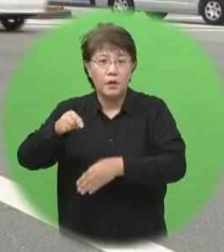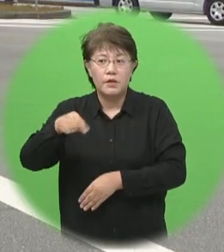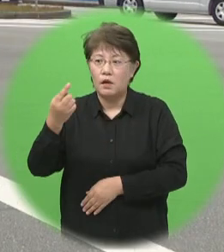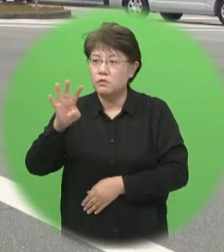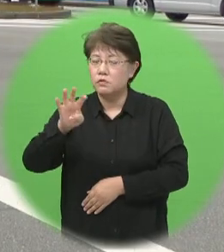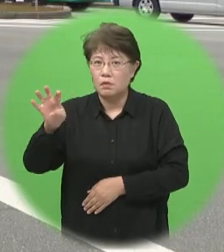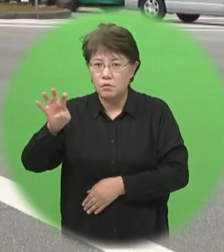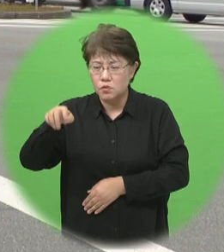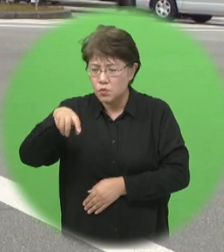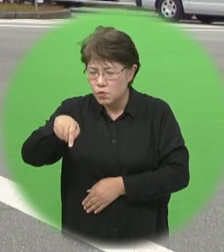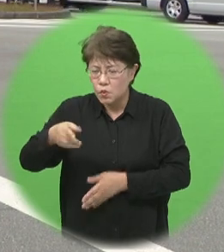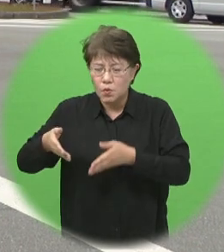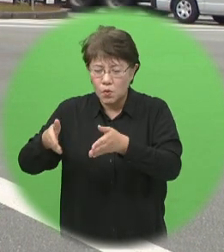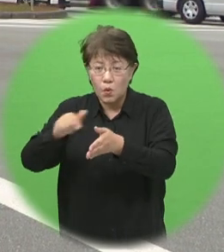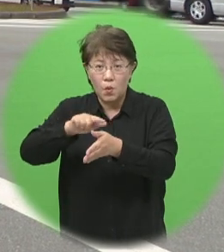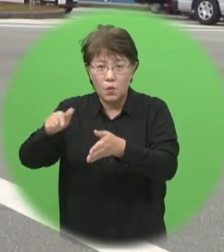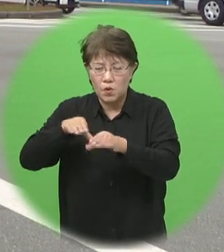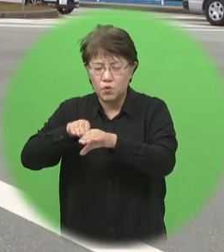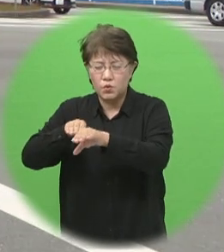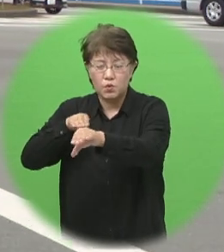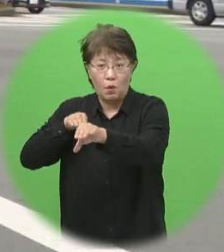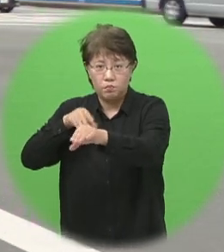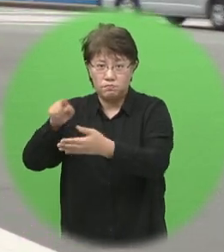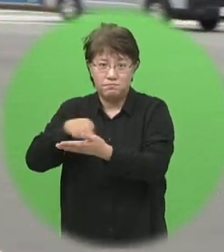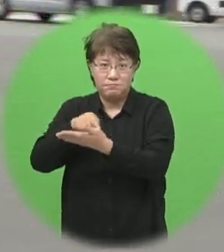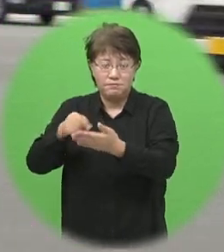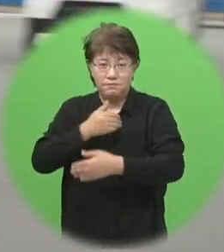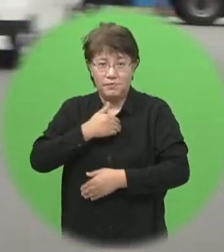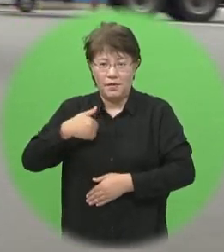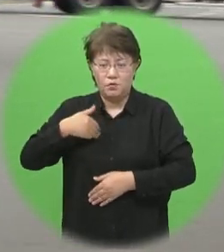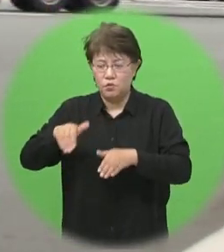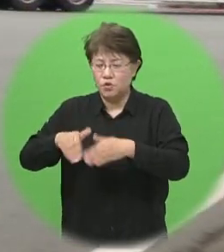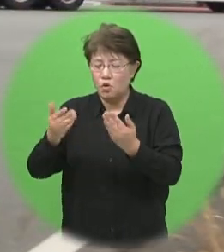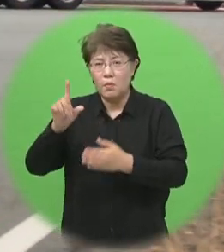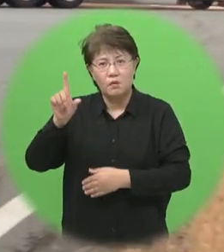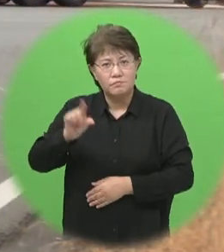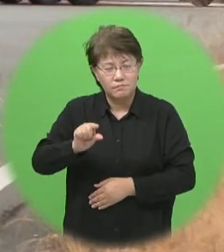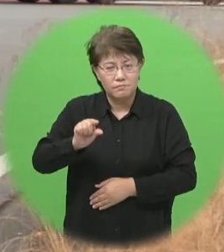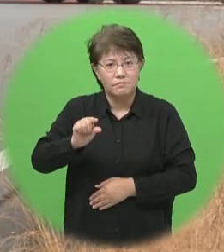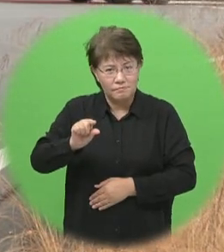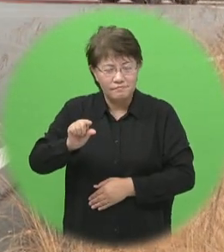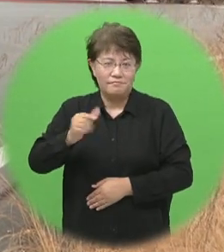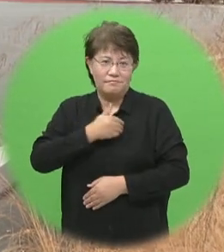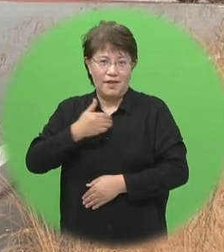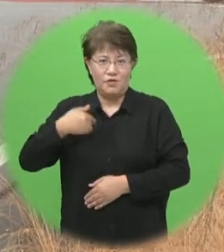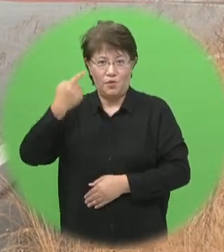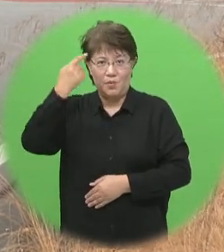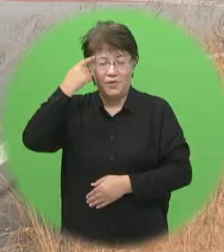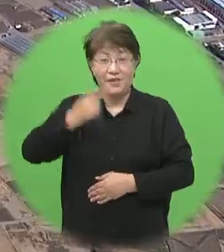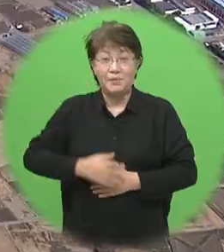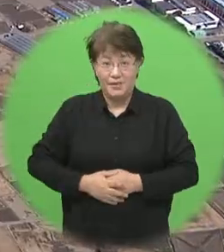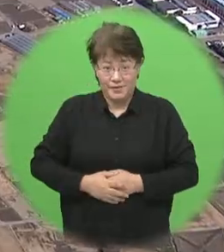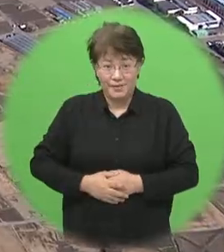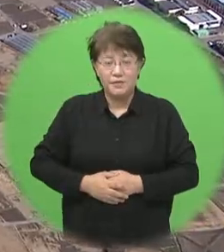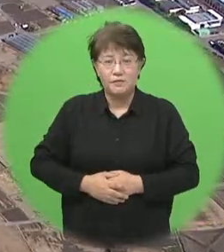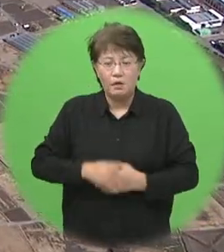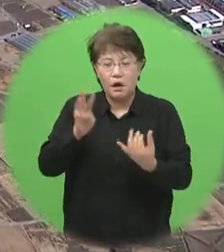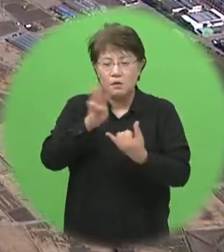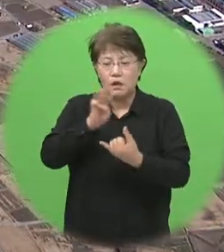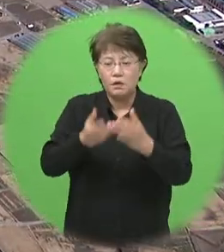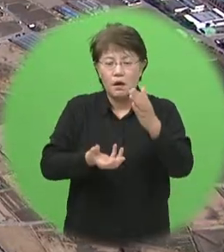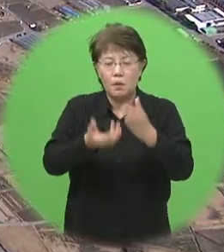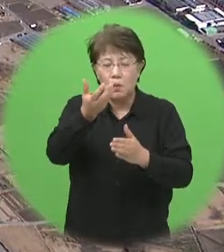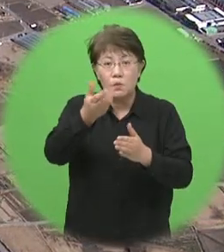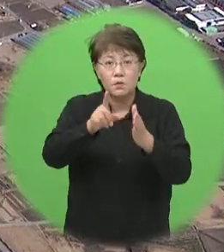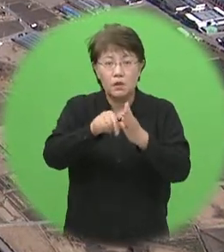周辺幹線道路などのですね、渋滞が緩和され、事故も減少することが期待されます。さらにですね、災害時の防災